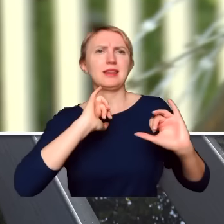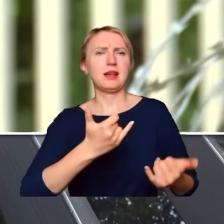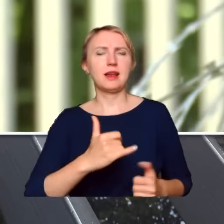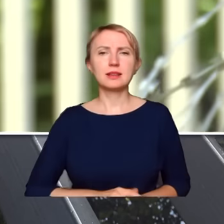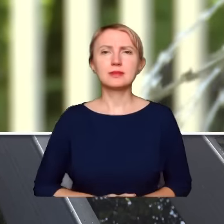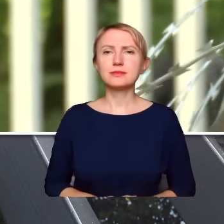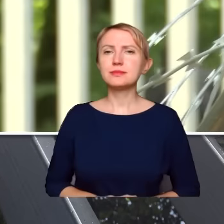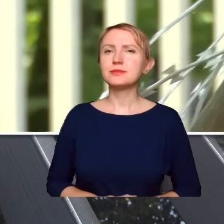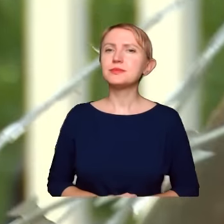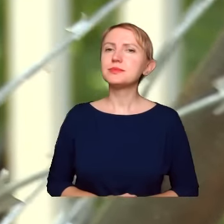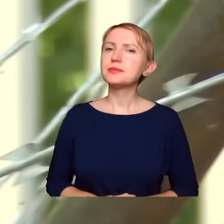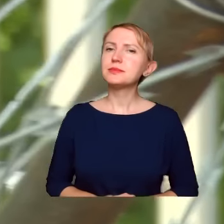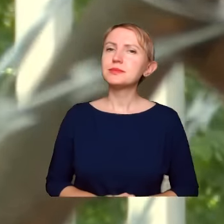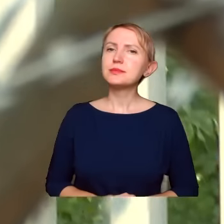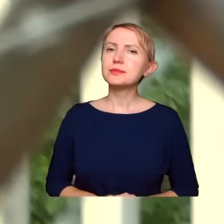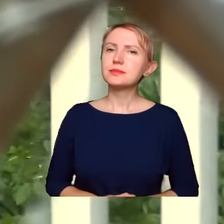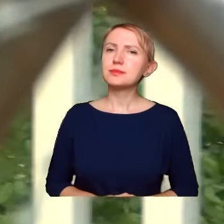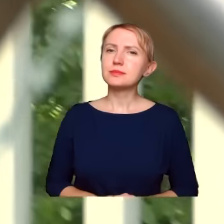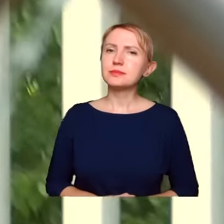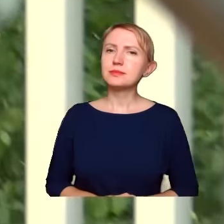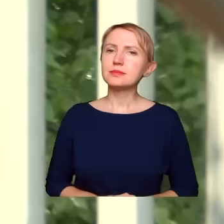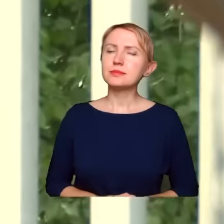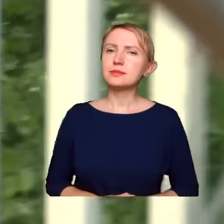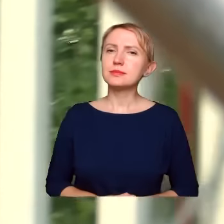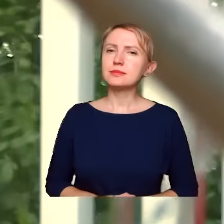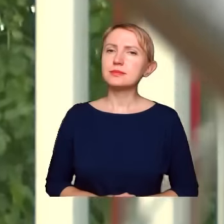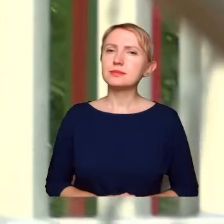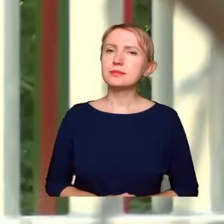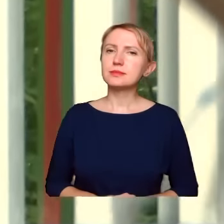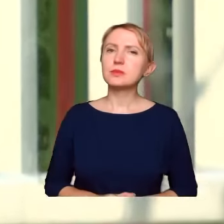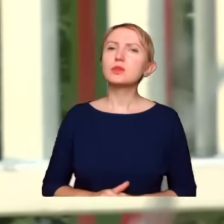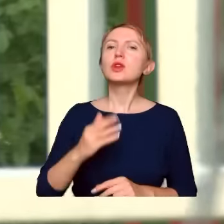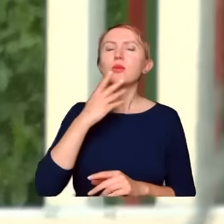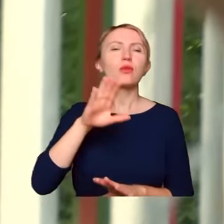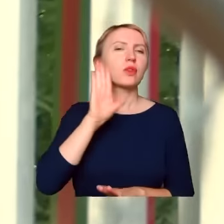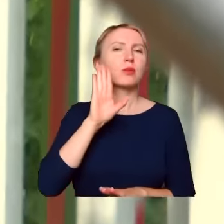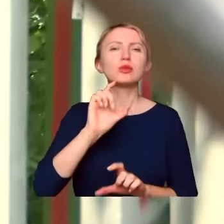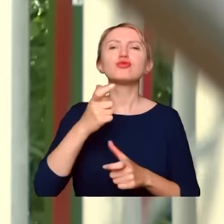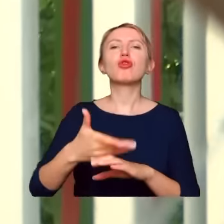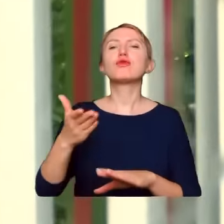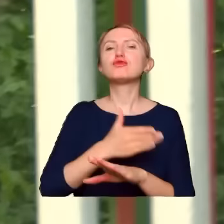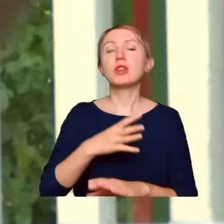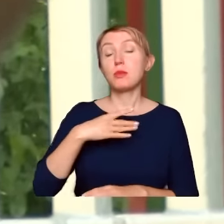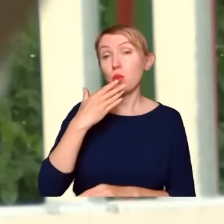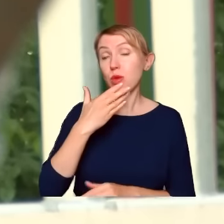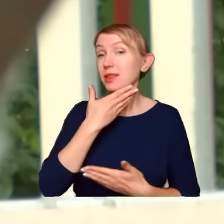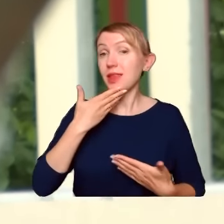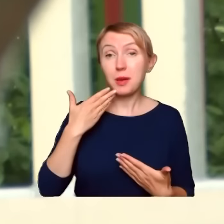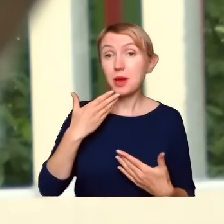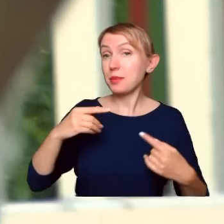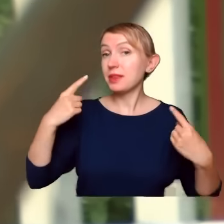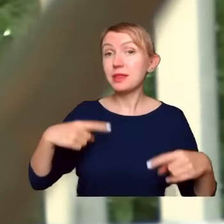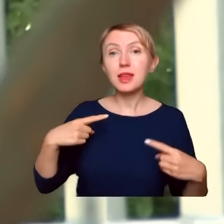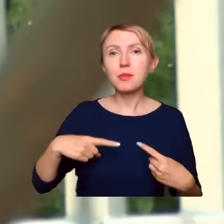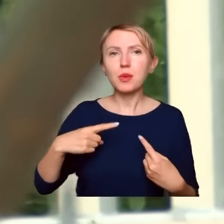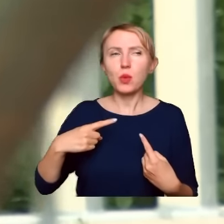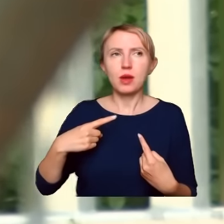Panie redaktorze, twierdzę dalej to, co powiedziałem chwilę wcześniej. Nie mam i nie miałem o tym